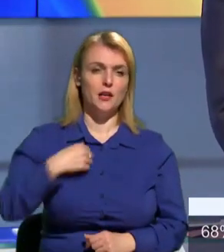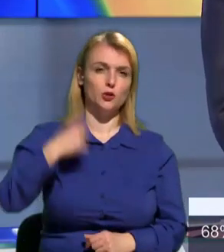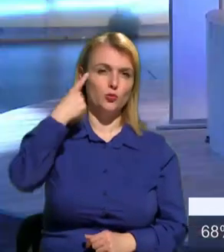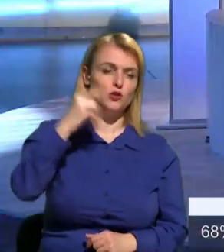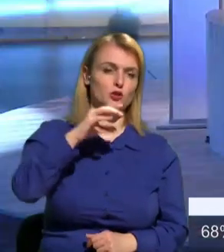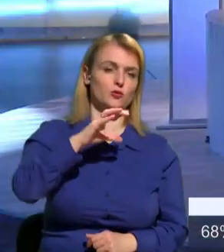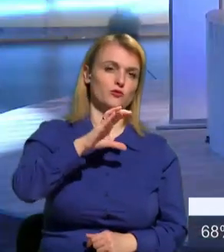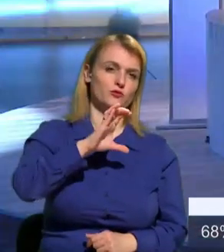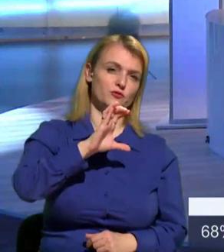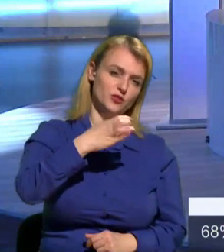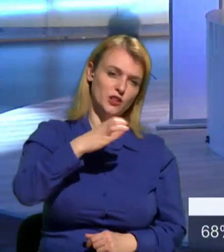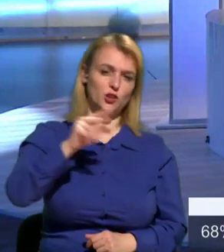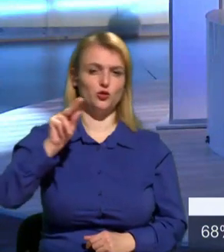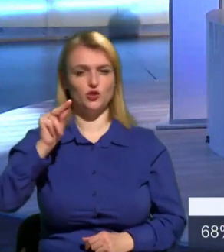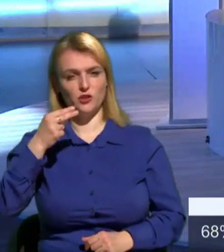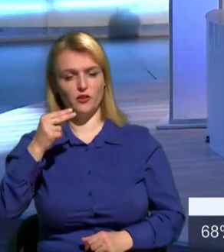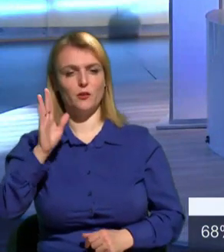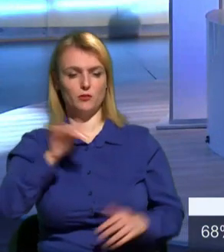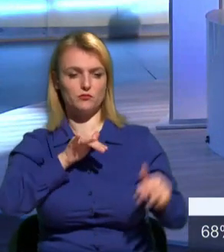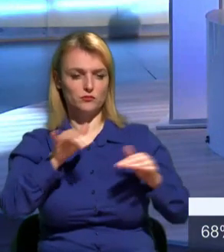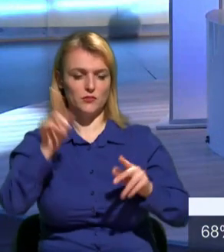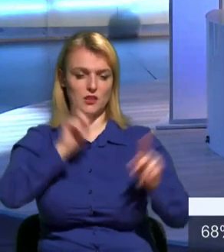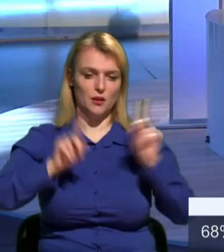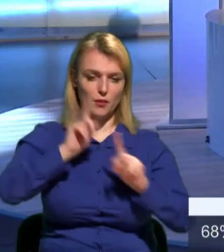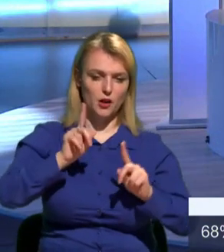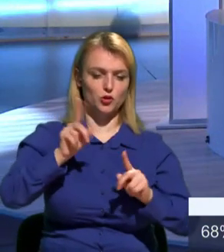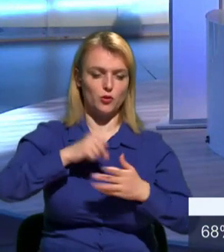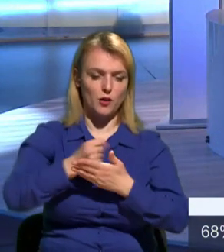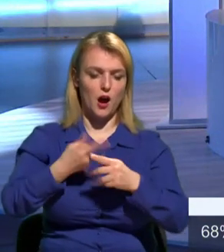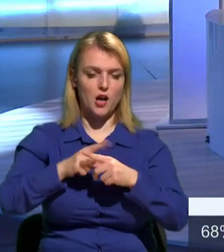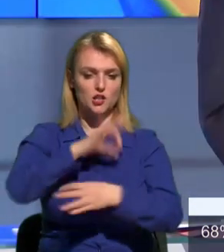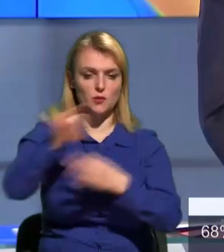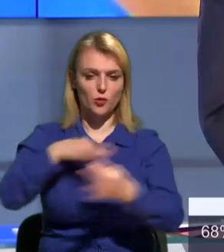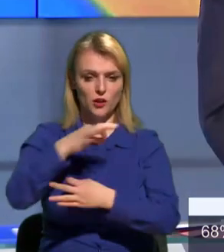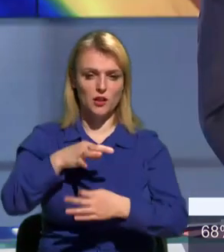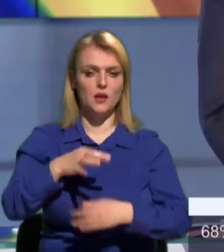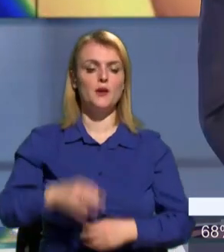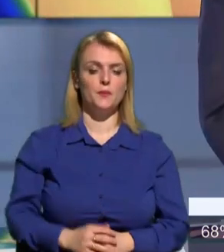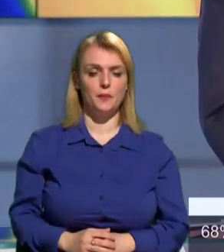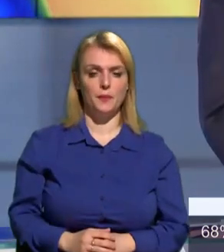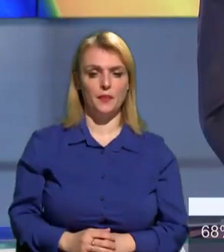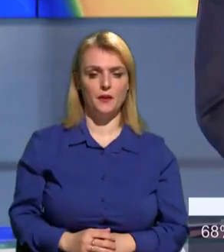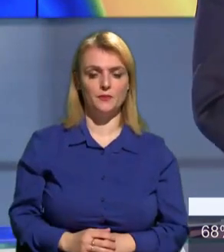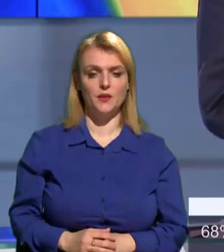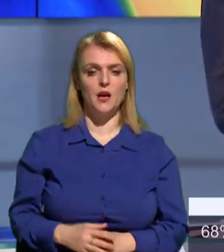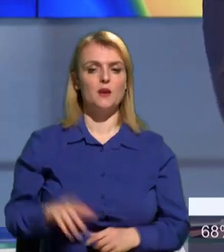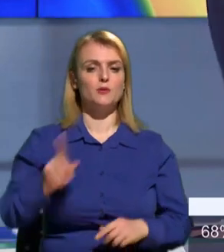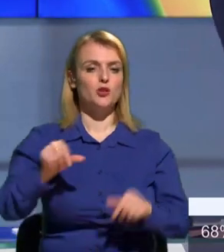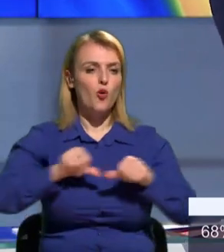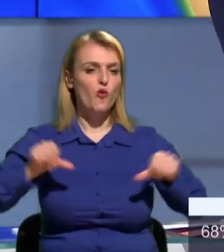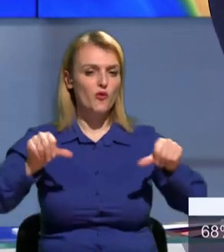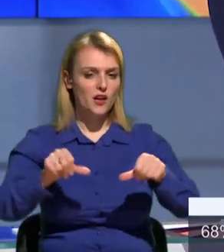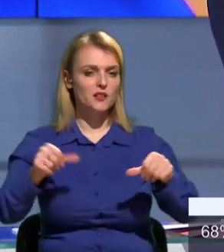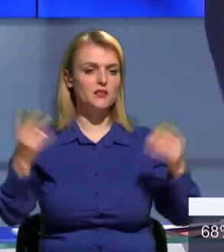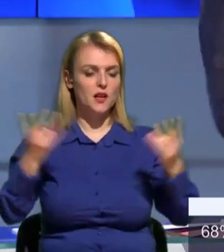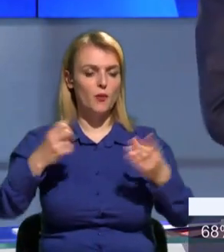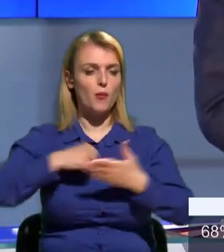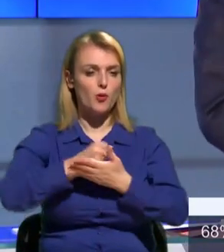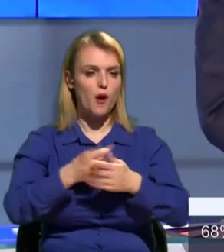aproba aceste legi. Este vorba de Banca Națională și încă un proiect de hotărâre a Parlamentului care trebuie aprobat. De ce? Una